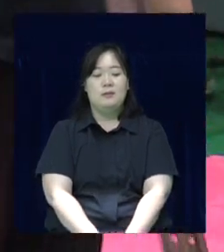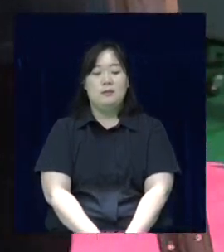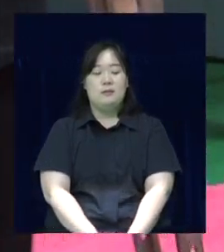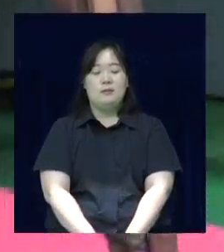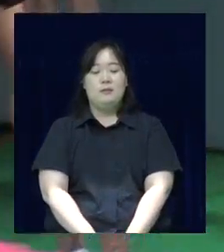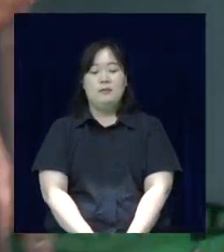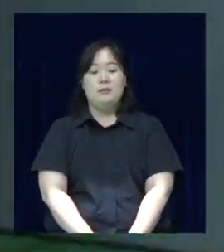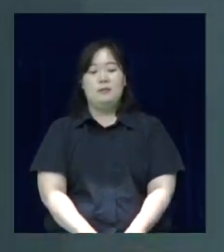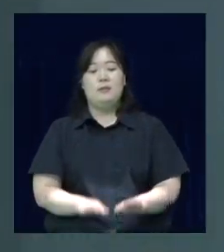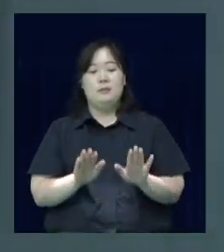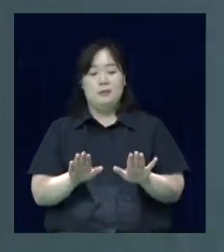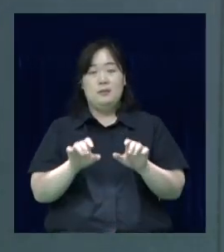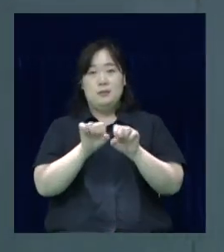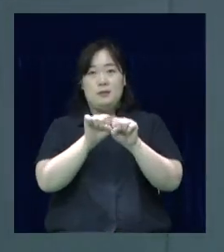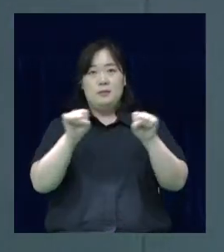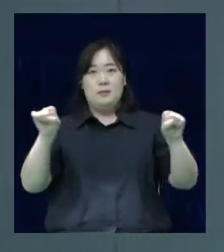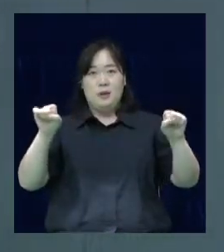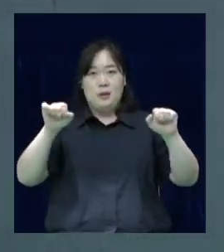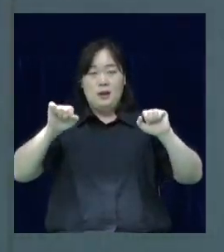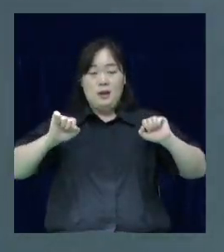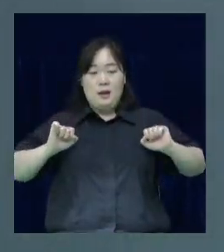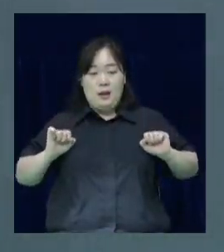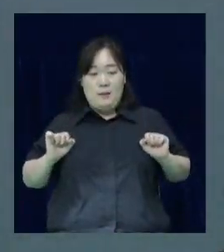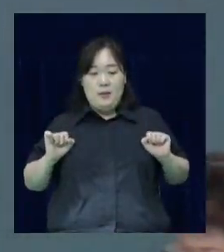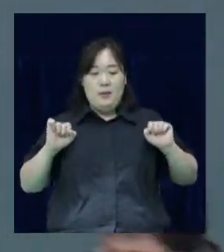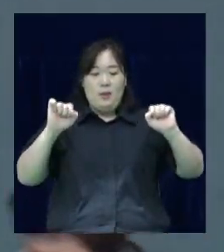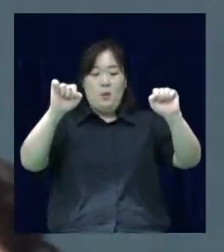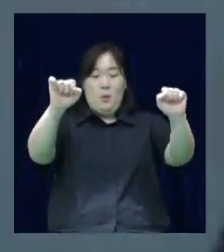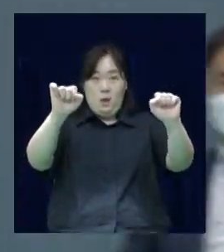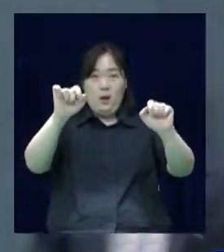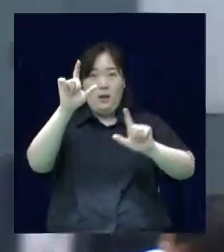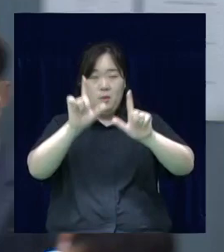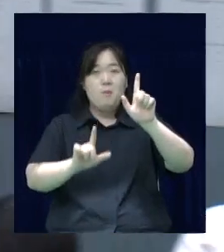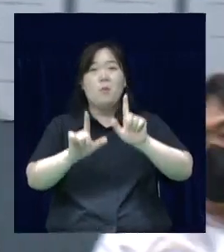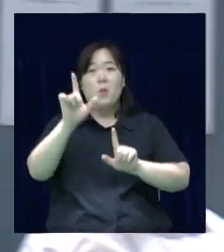이게 이제 바가 가슴이 닿았다 올라오는 동작에서 네.